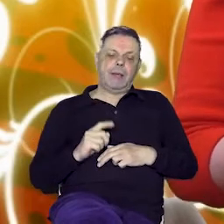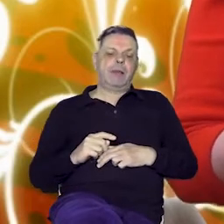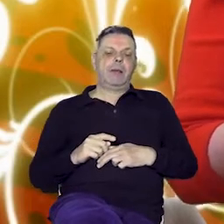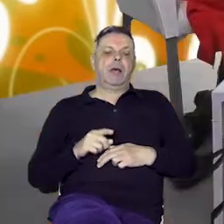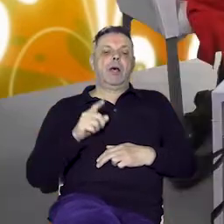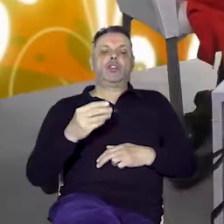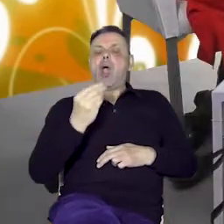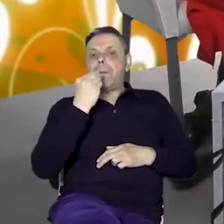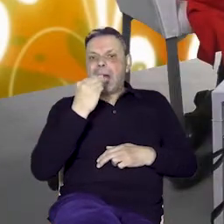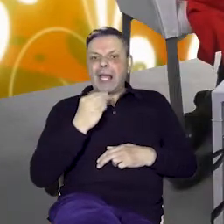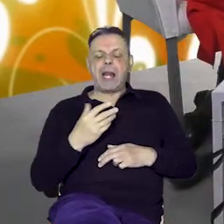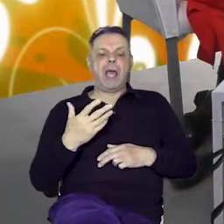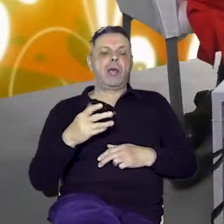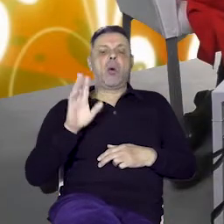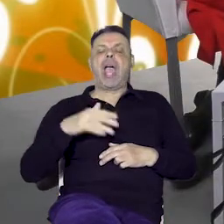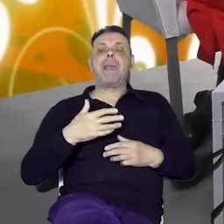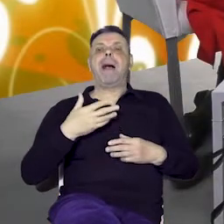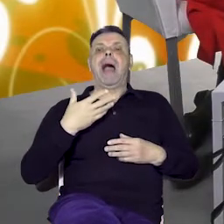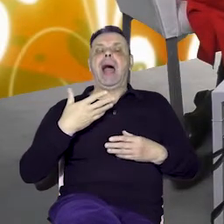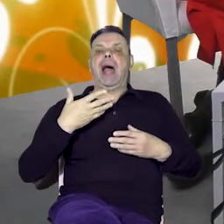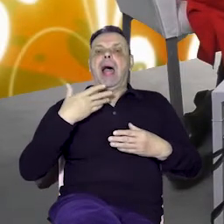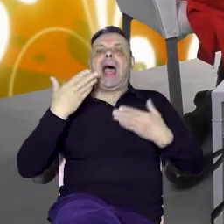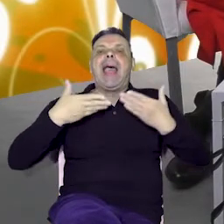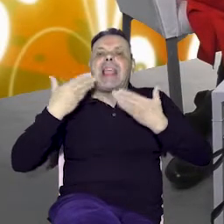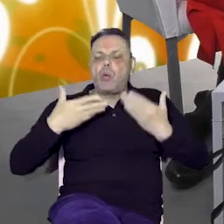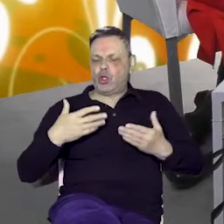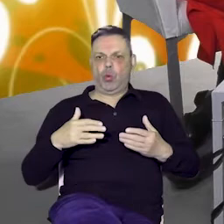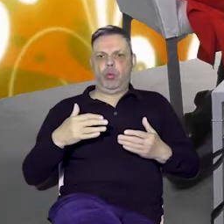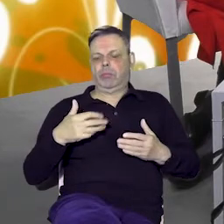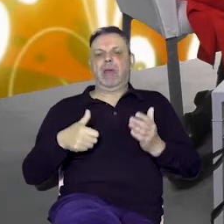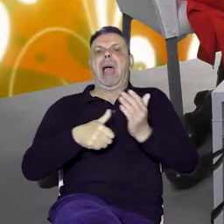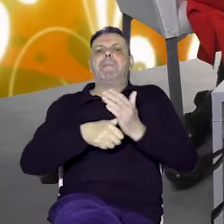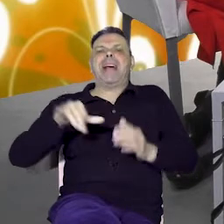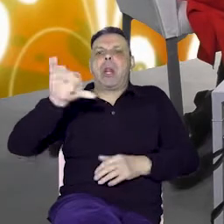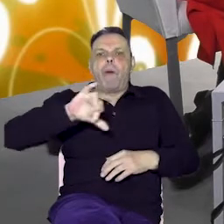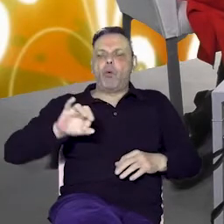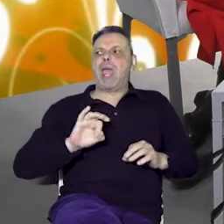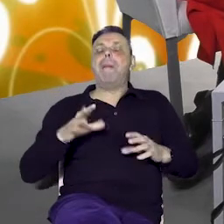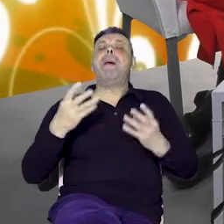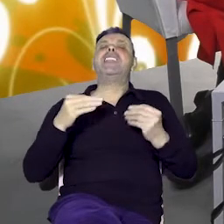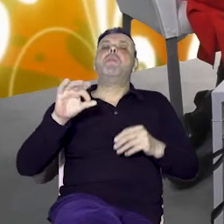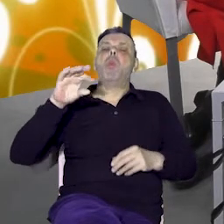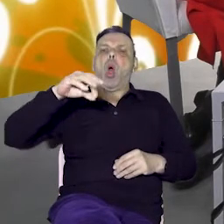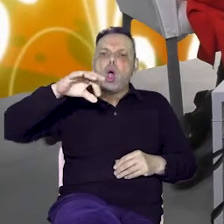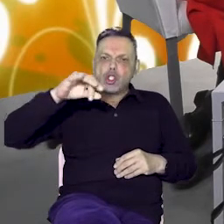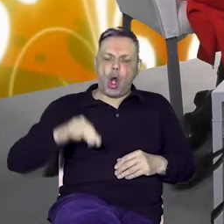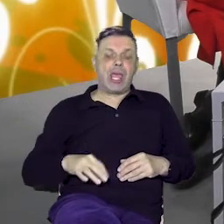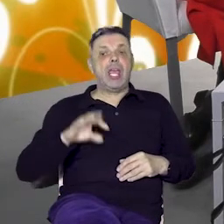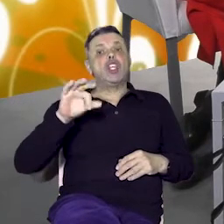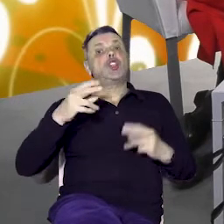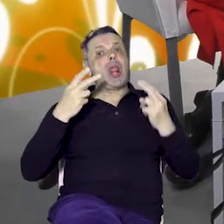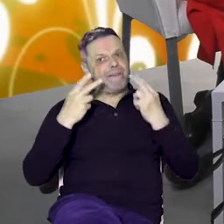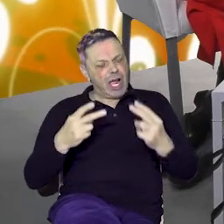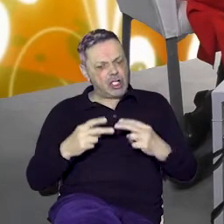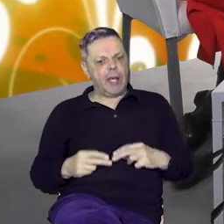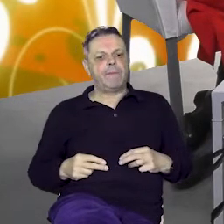je prehrana koja sadrži tekućinu, koja ima maslinovo ulje, bez puno soli. Znači, sol je jako važna također. Mm-hmm.